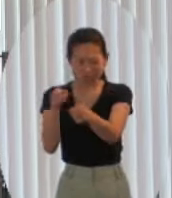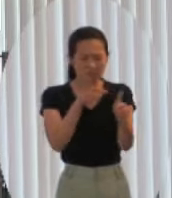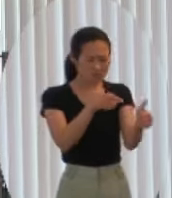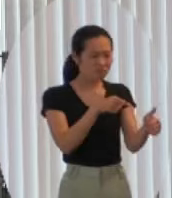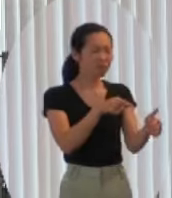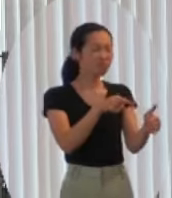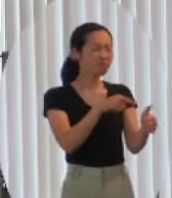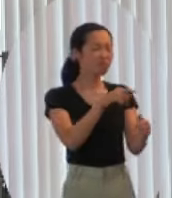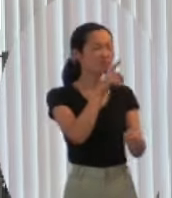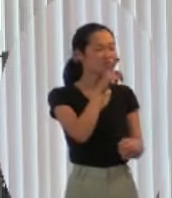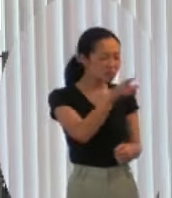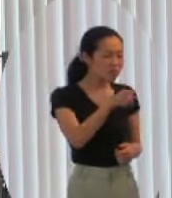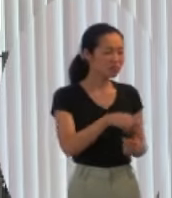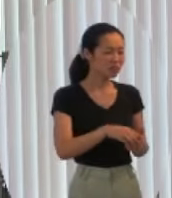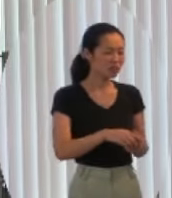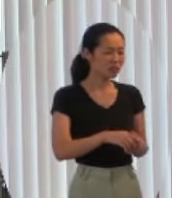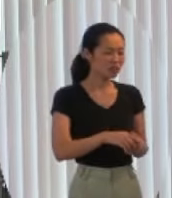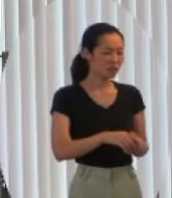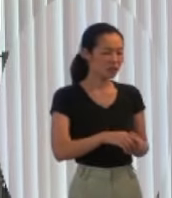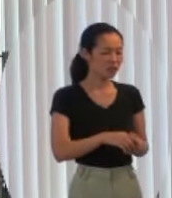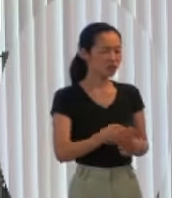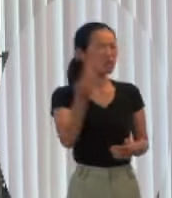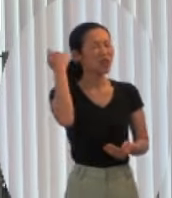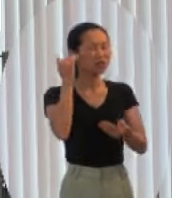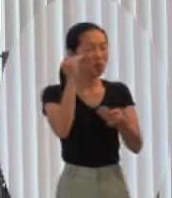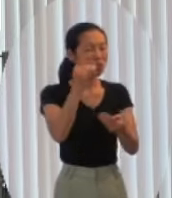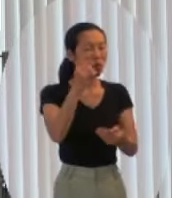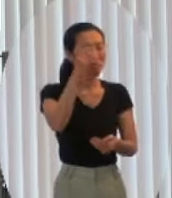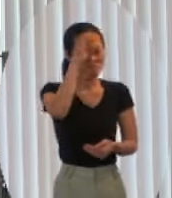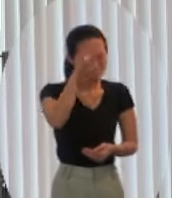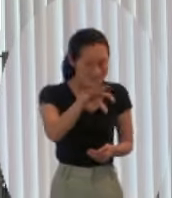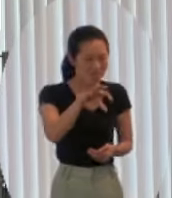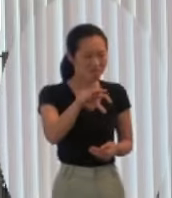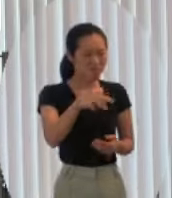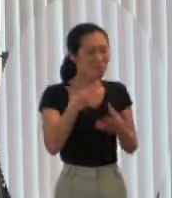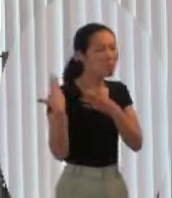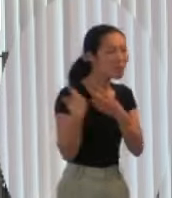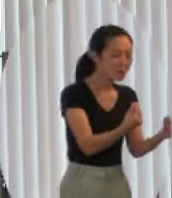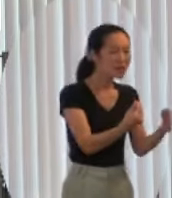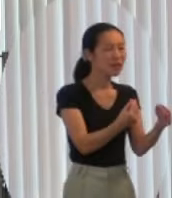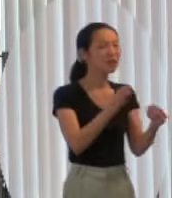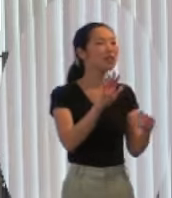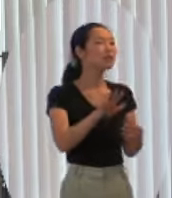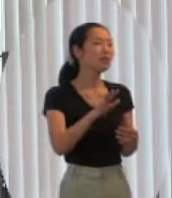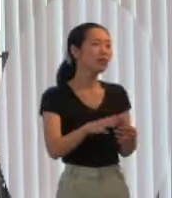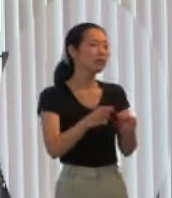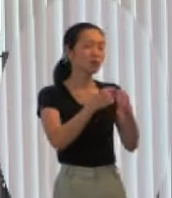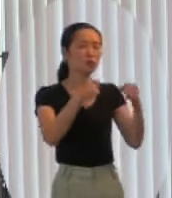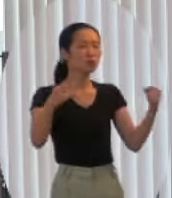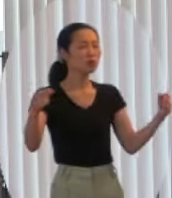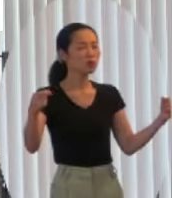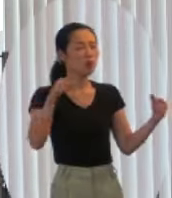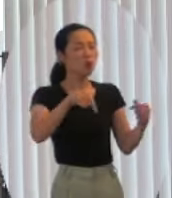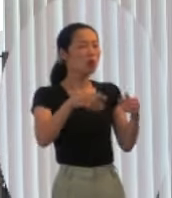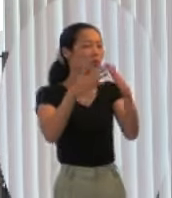あの時あんなことをやった、こんなことをやったと言ってですね、お互いにそれを責め合っていたら絶対に平和は訪れ